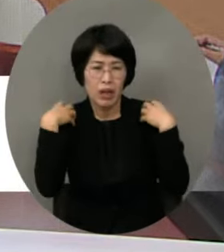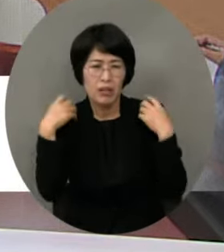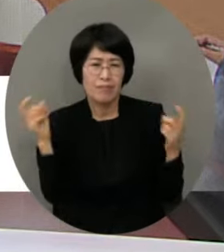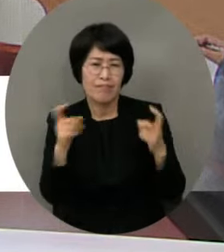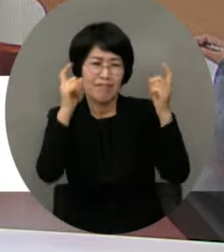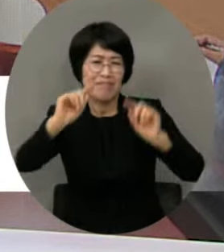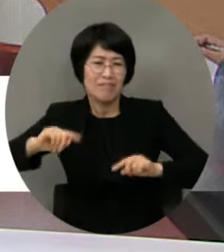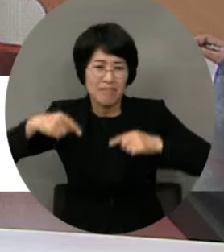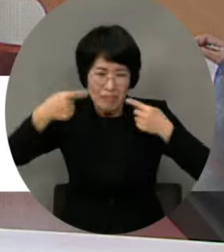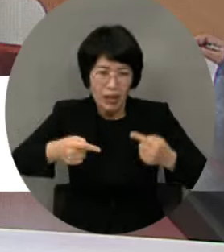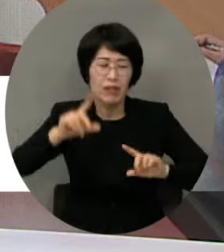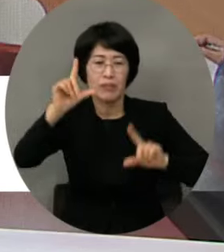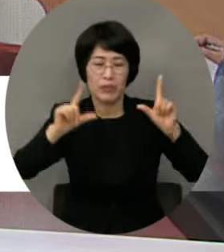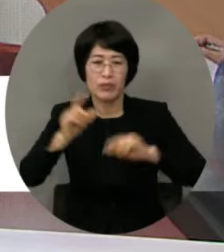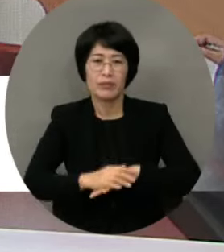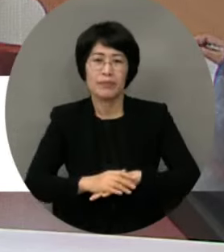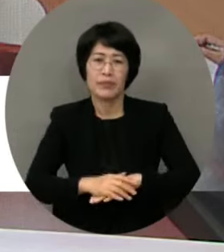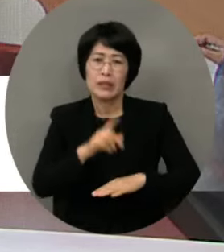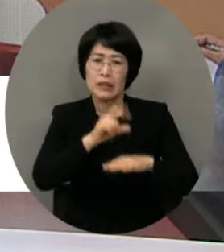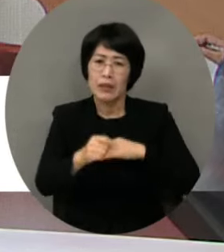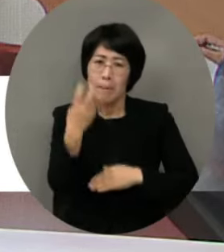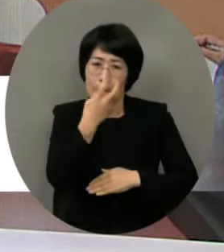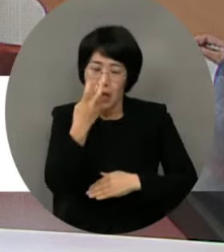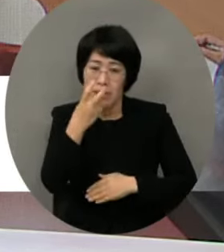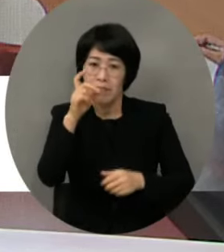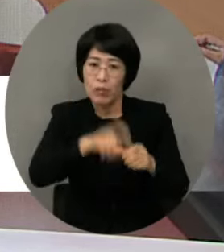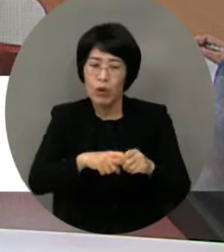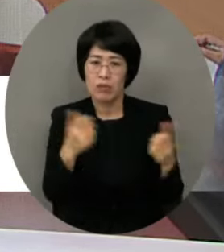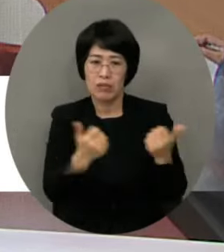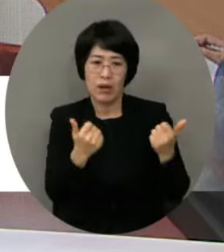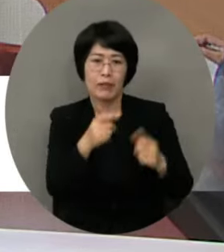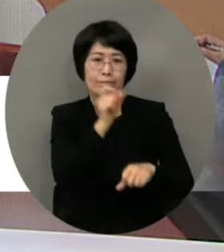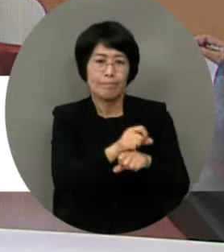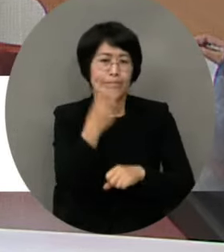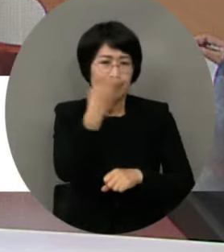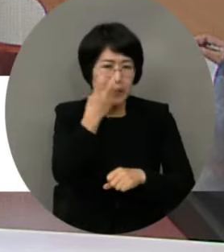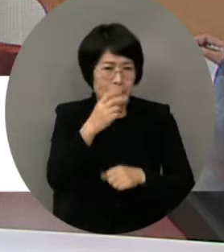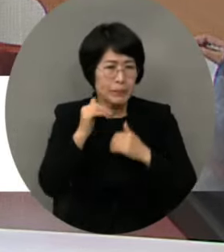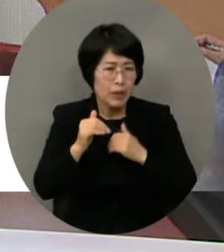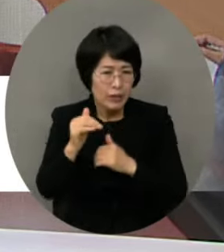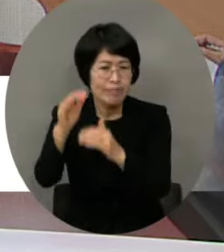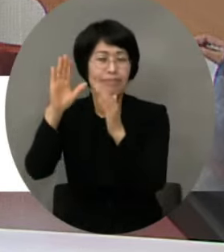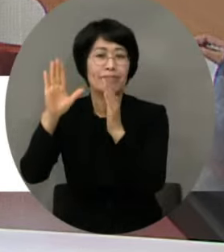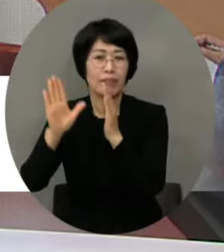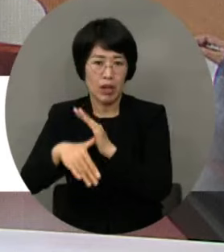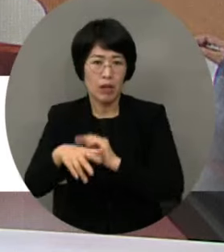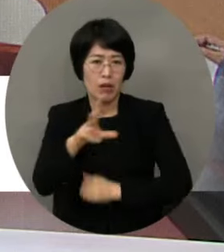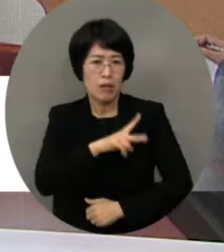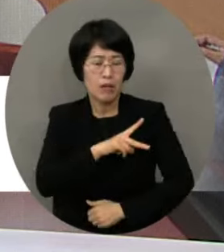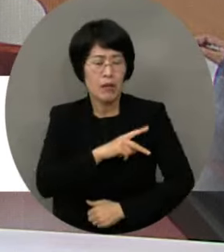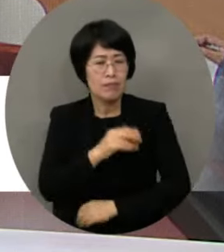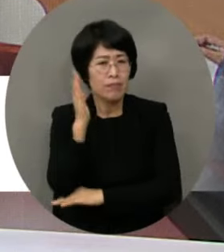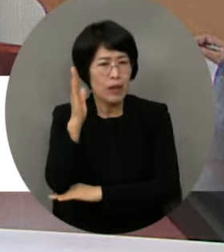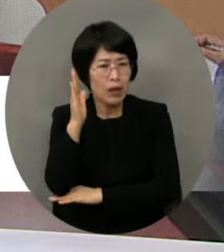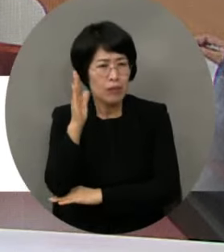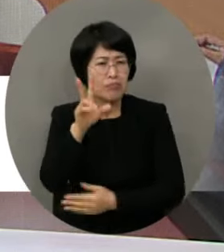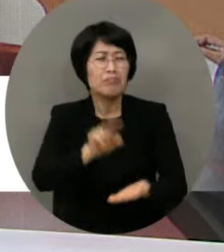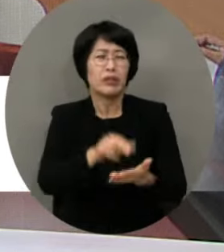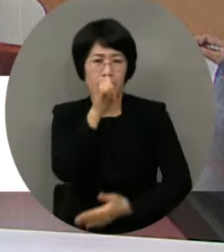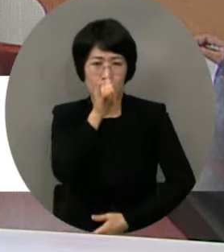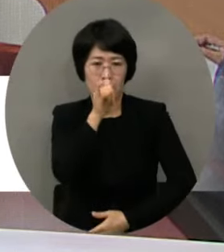논란에 가세했습니다. 지자체 행정을 감시하는 의회 행정사무 감사 과정에서 의원의 발언에 문제가